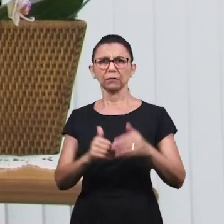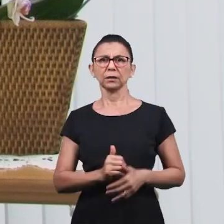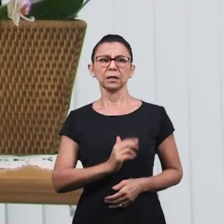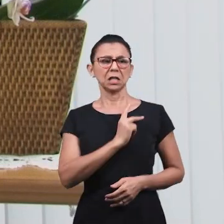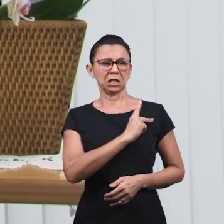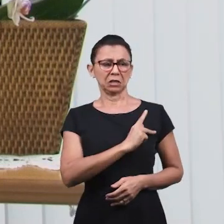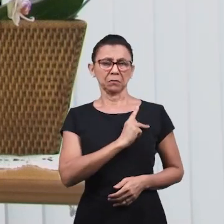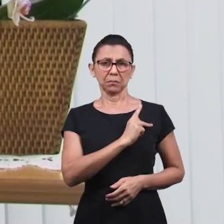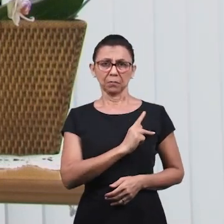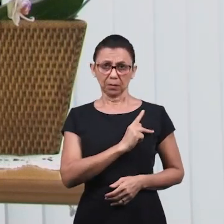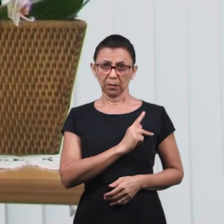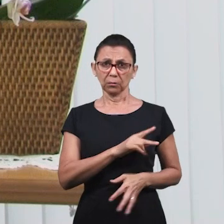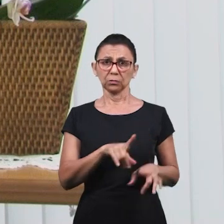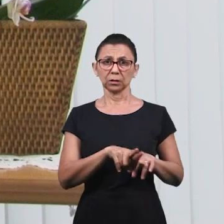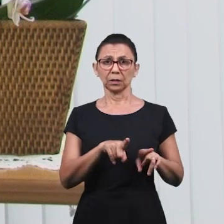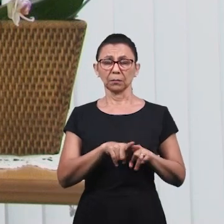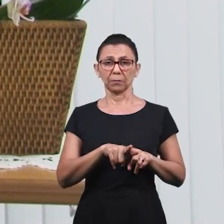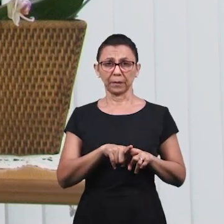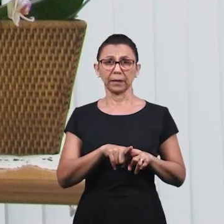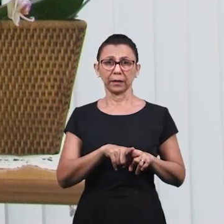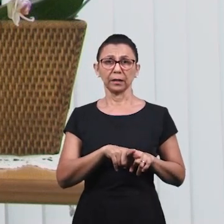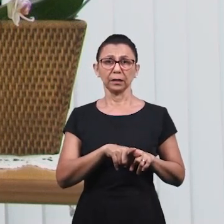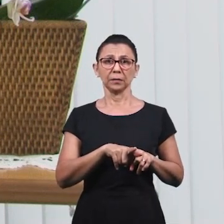respecté, persécuteur de l'Église,